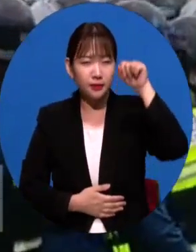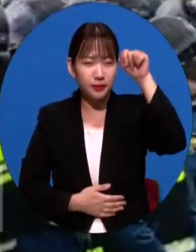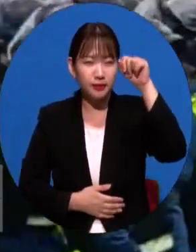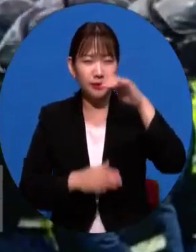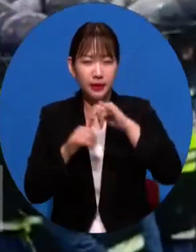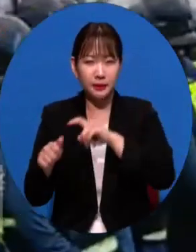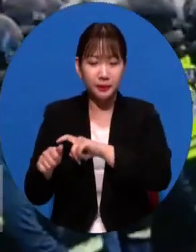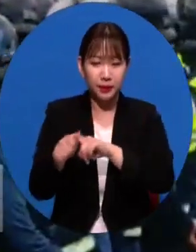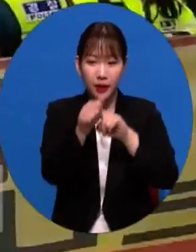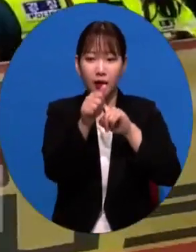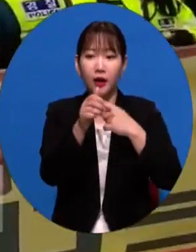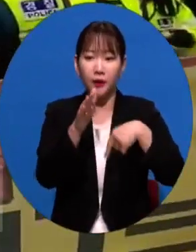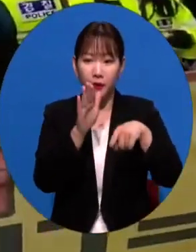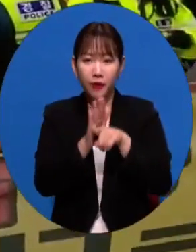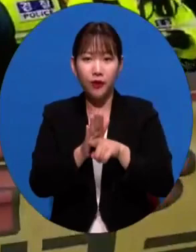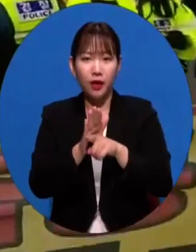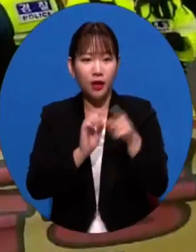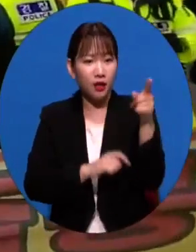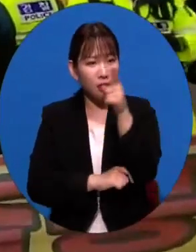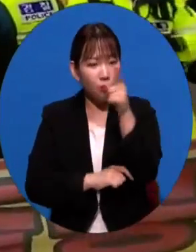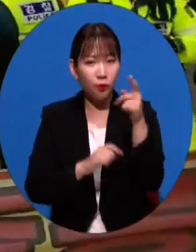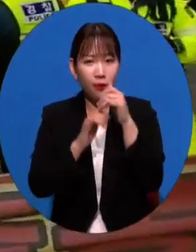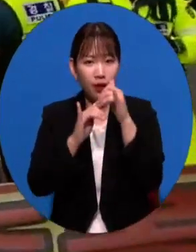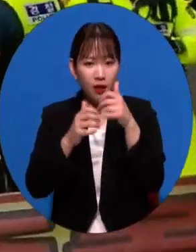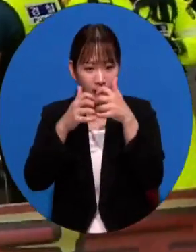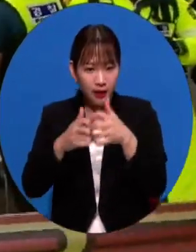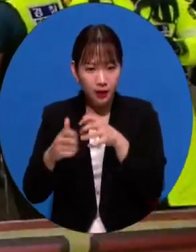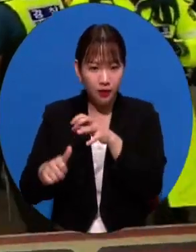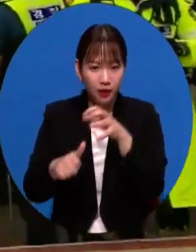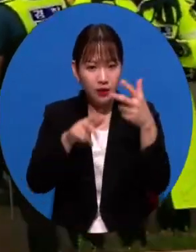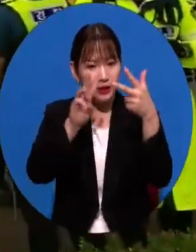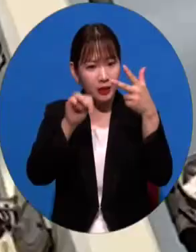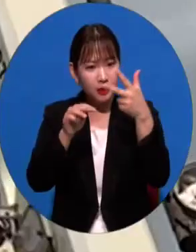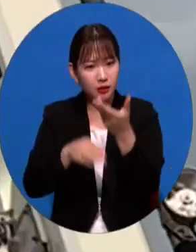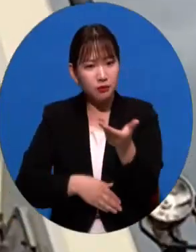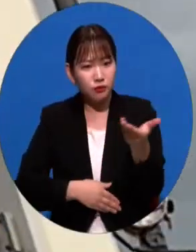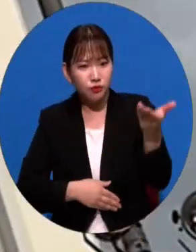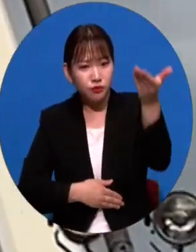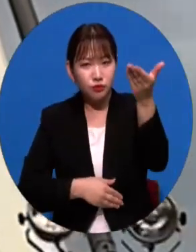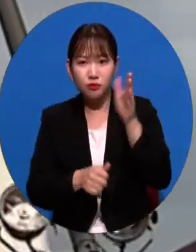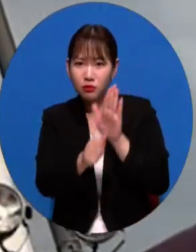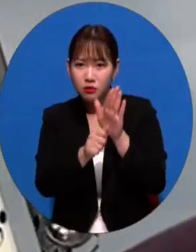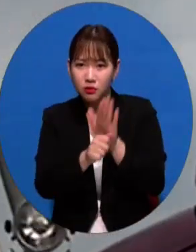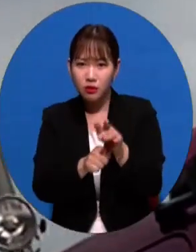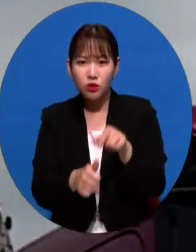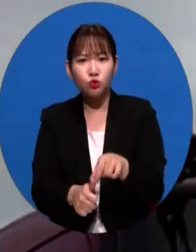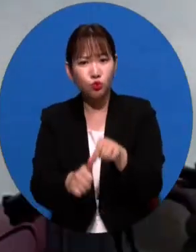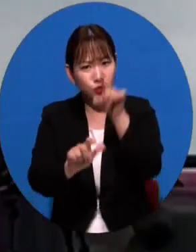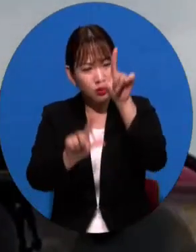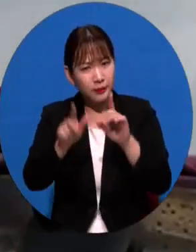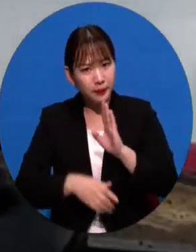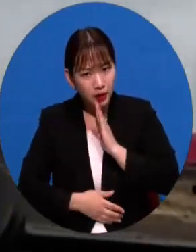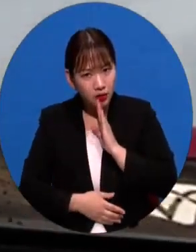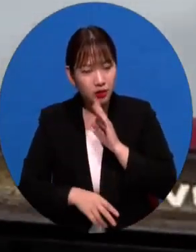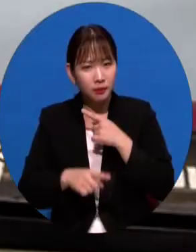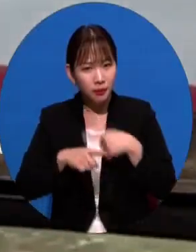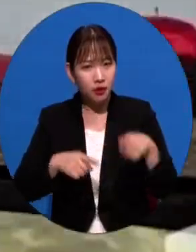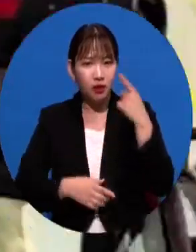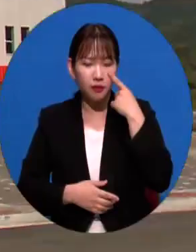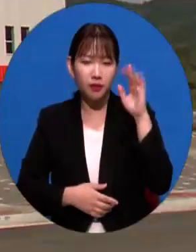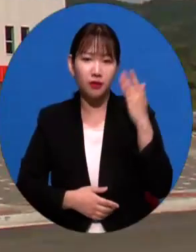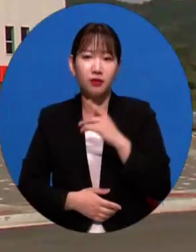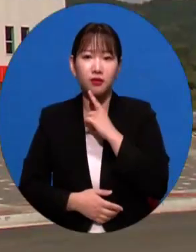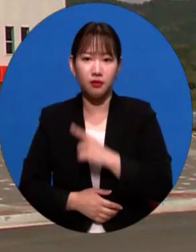고공농성자를 연행할 수 있게 소방 장비를 통해 지상 7m 높이로 올려준 것이 구조구급 상황에 해당하는지 따져봐야 한다는